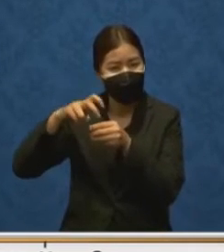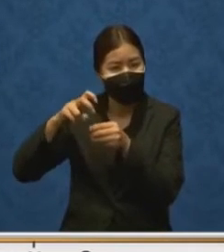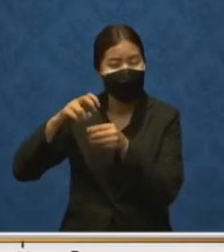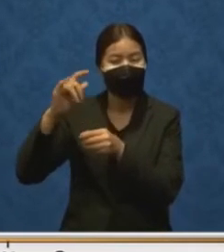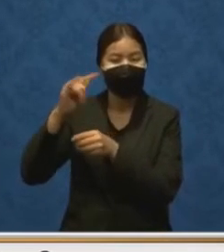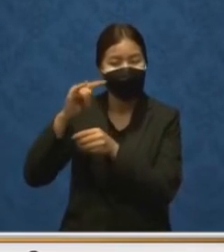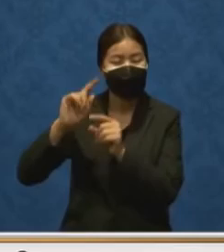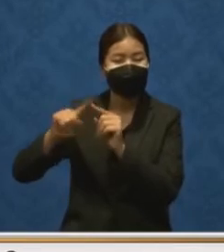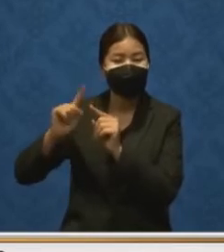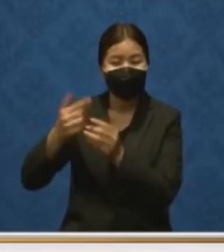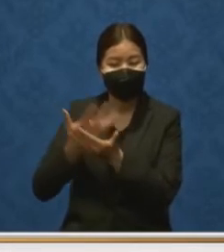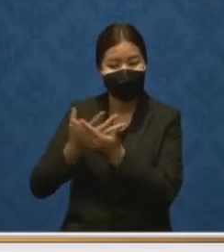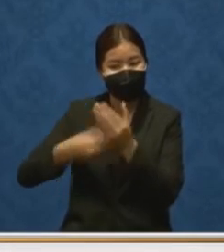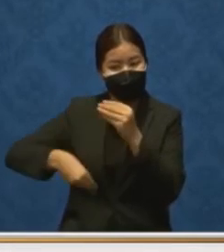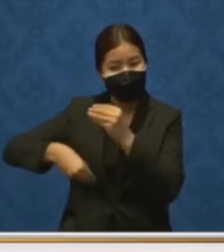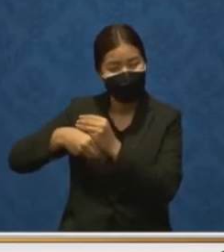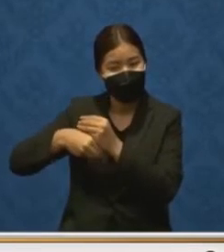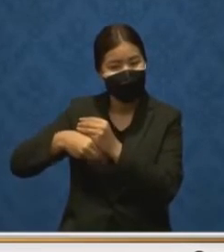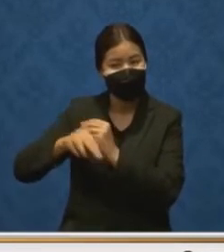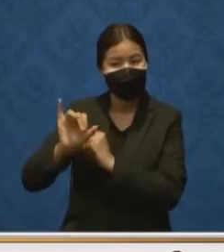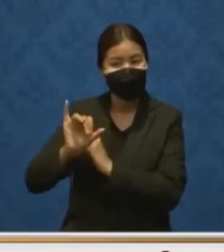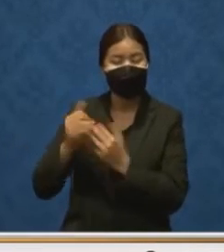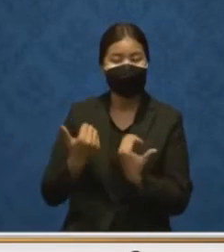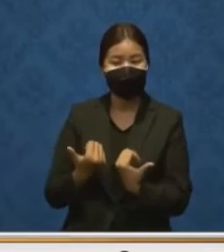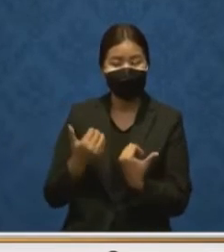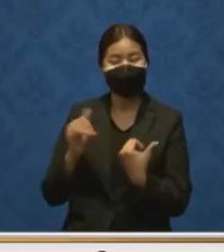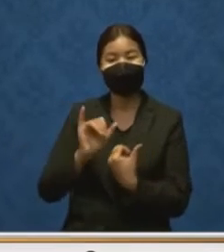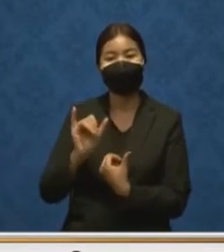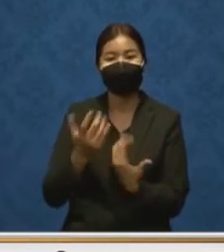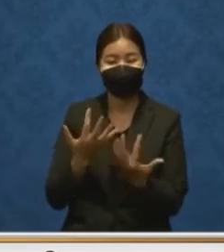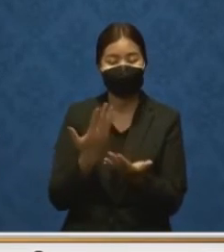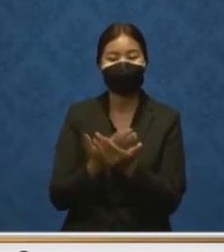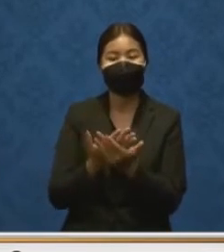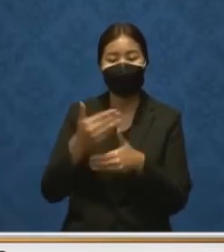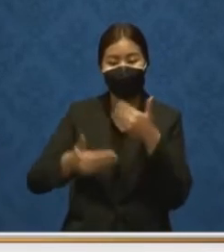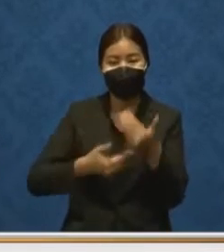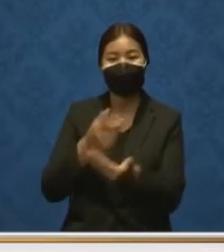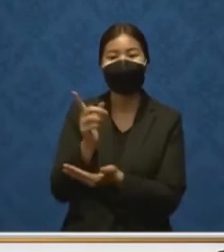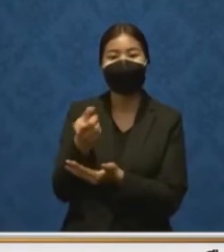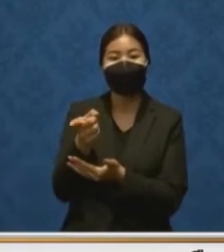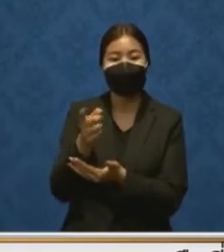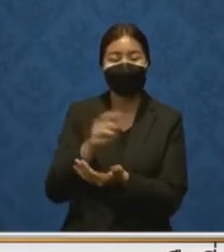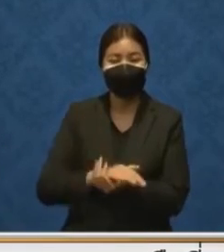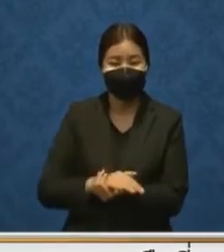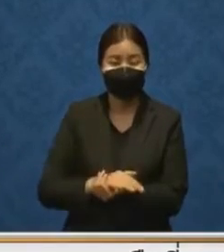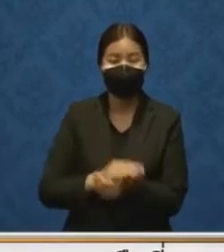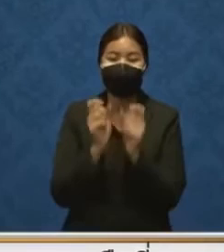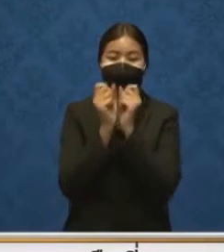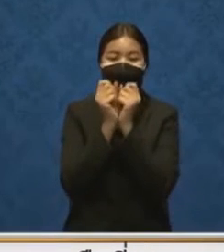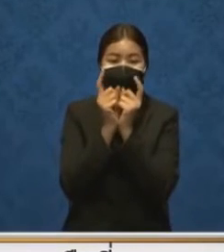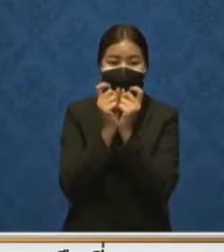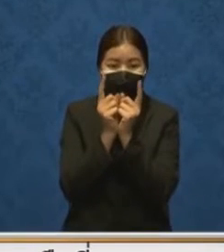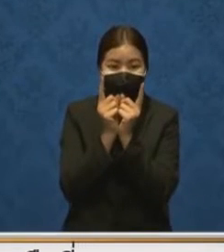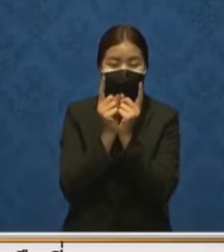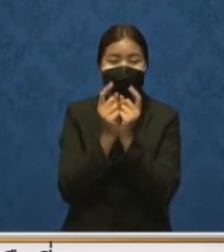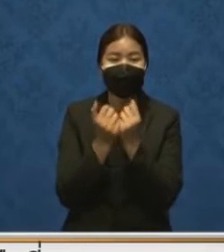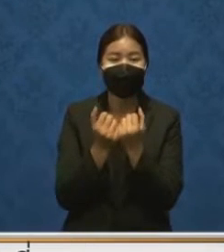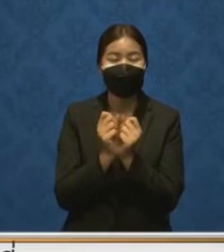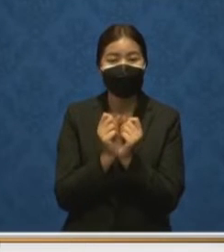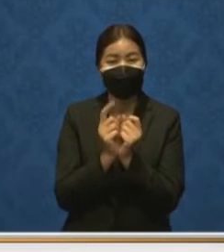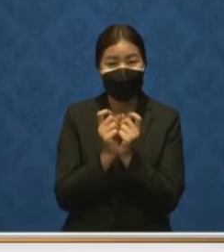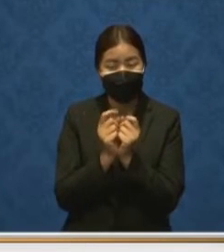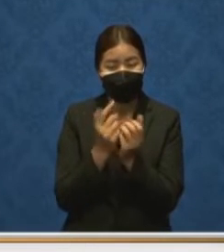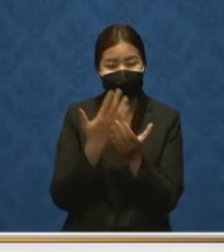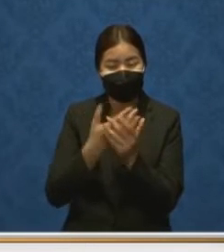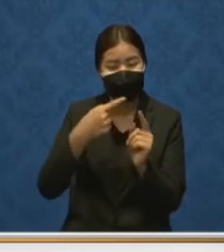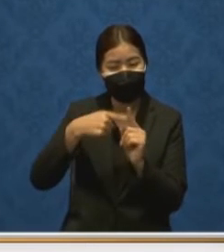าคายังไม่มีการอนุญาตให้ขึ้นราค Areaยัขายราคาเดิมบวมีกึ่งสำเร็จรูปที่มีขาวบอก